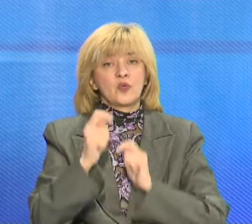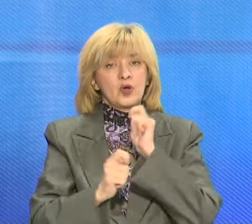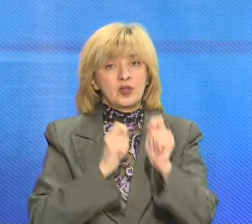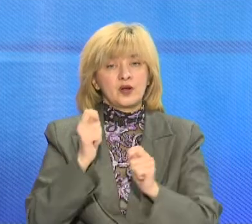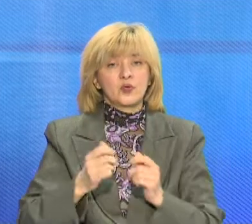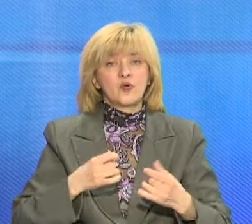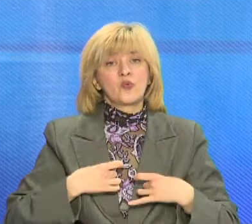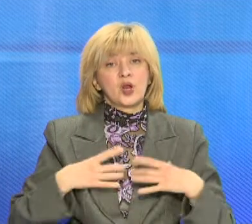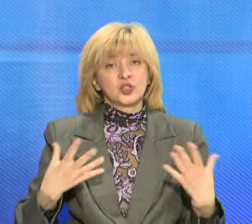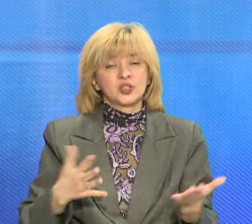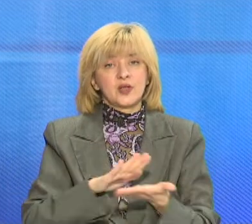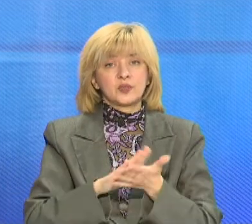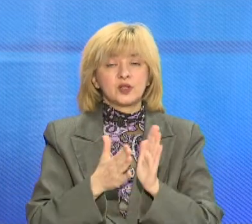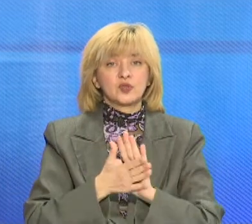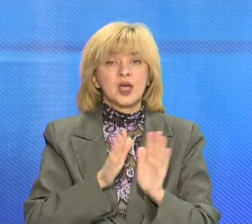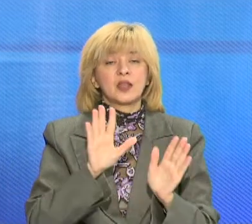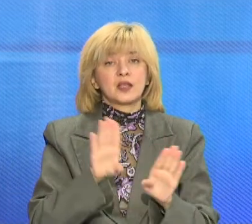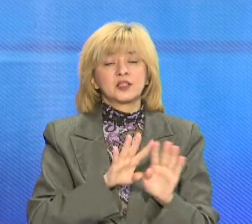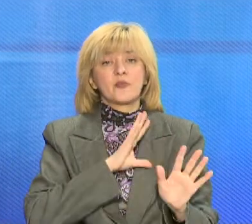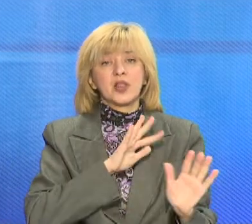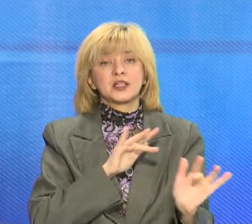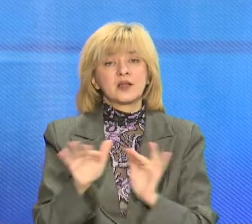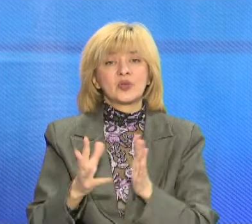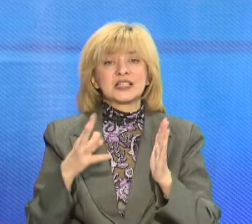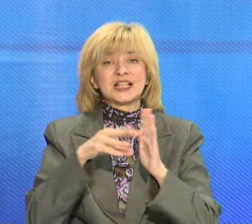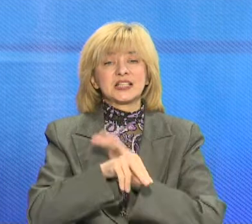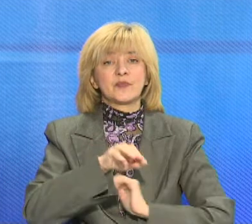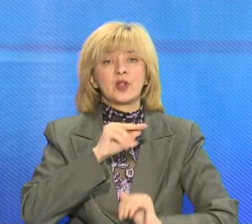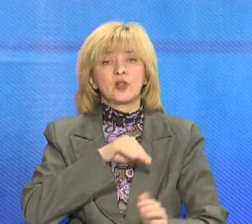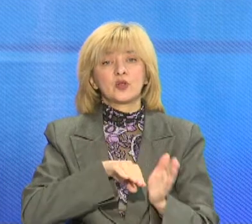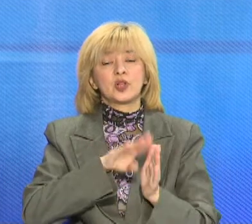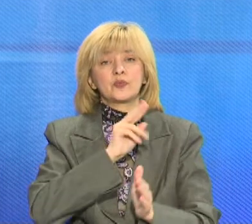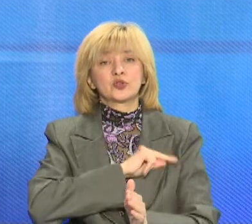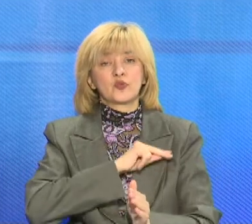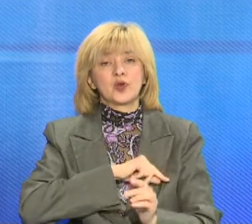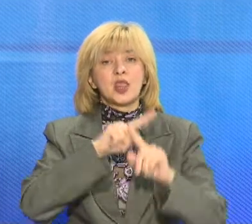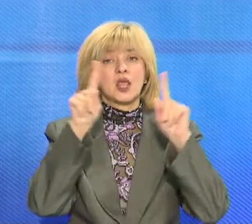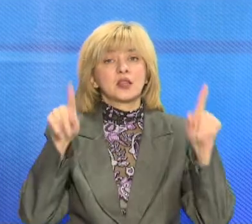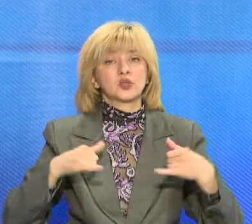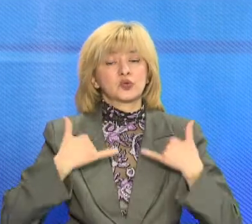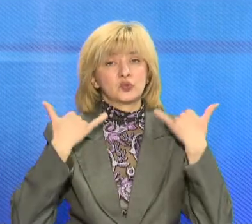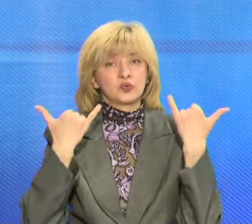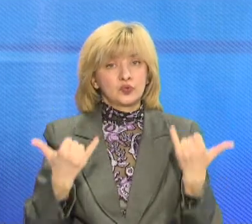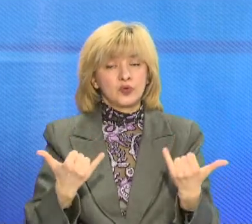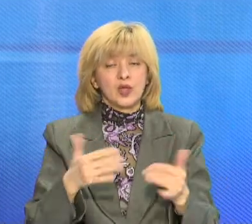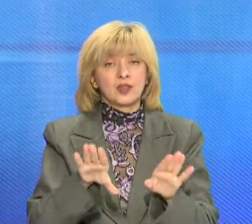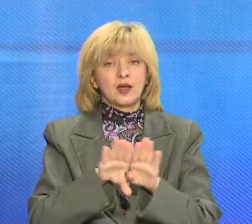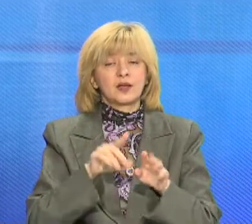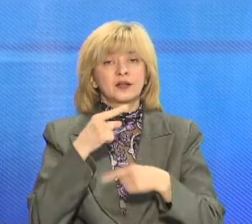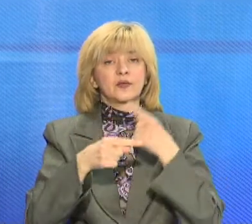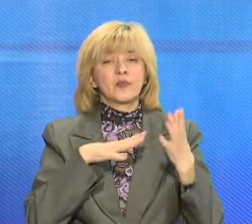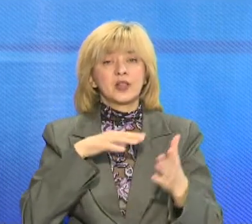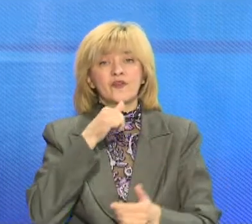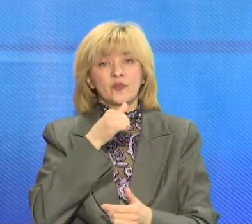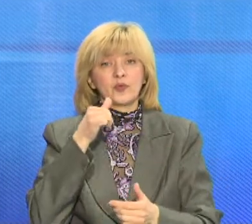урочистой обстановке. А прочь того, прошла церемония занесения лепших супрацовников на дошку гонору. Даденная традиция была закладена летось.